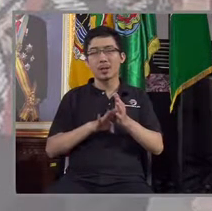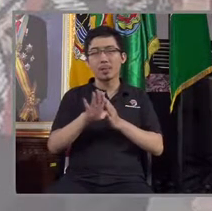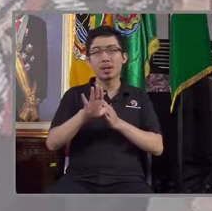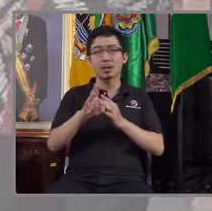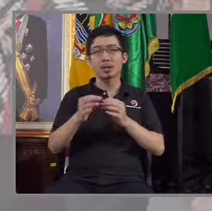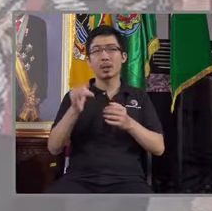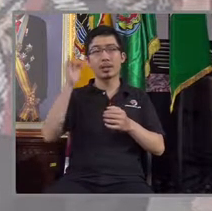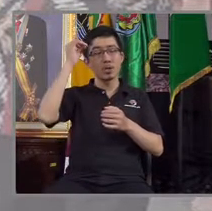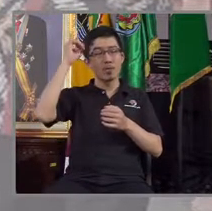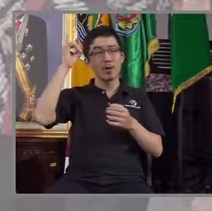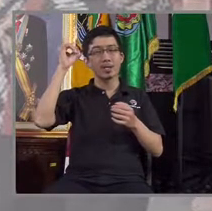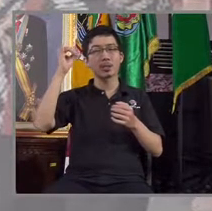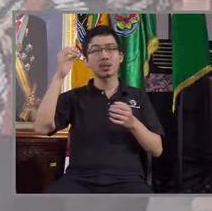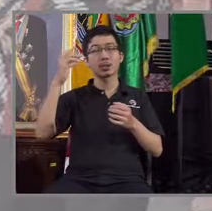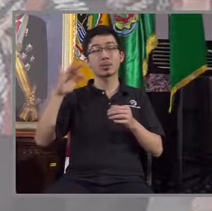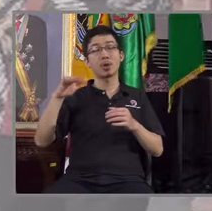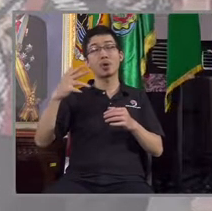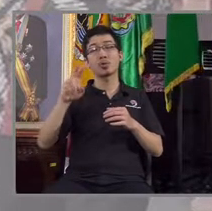tahun 2018,